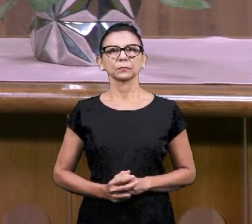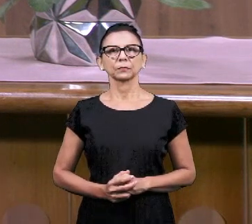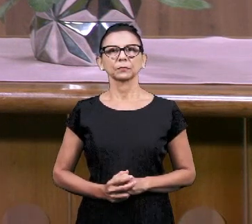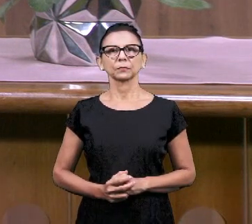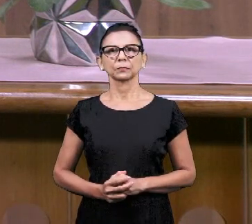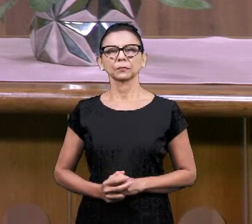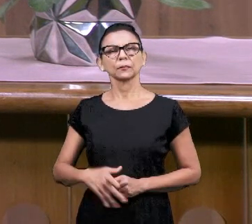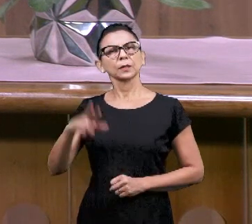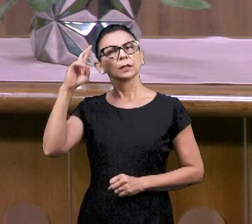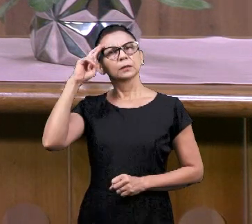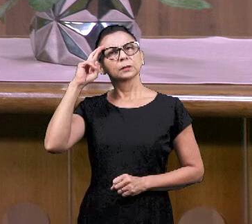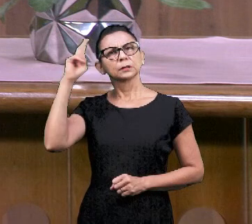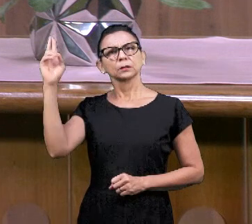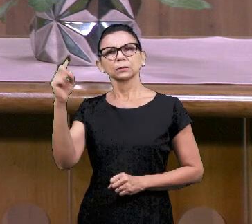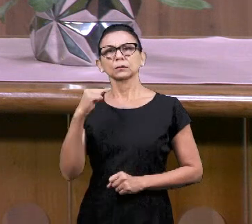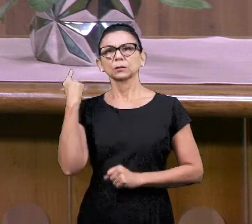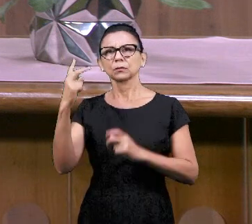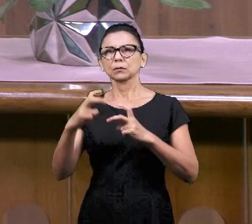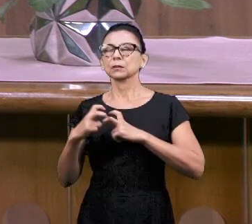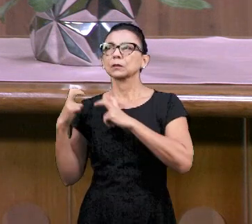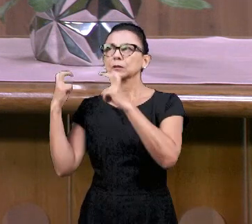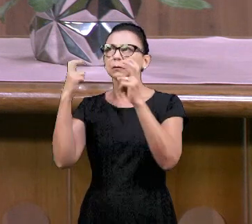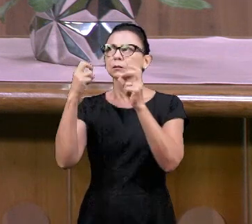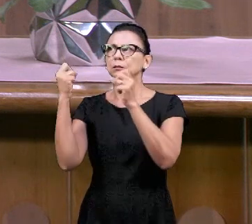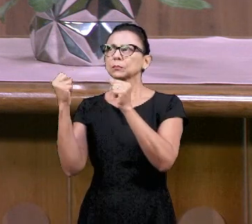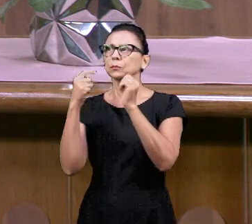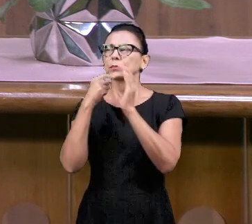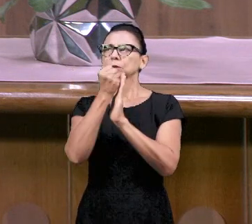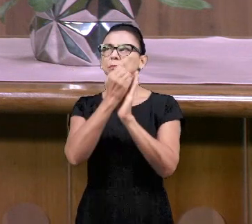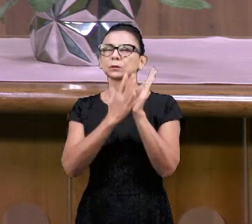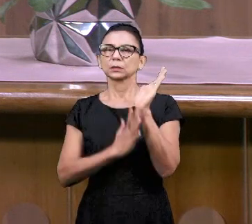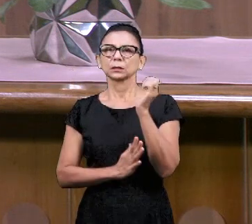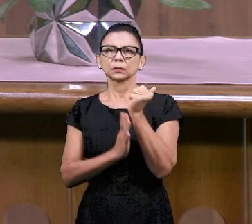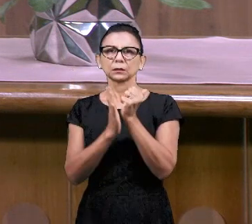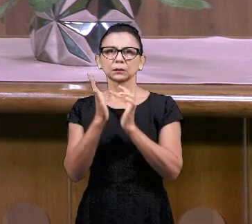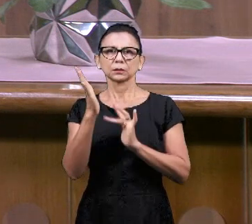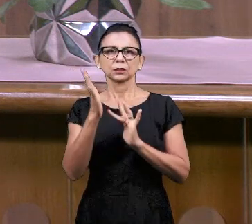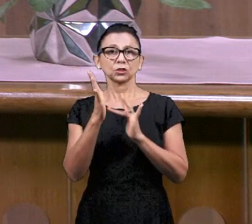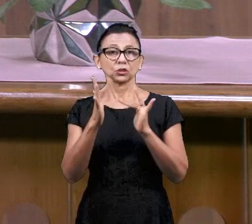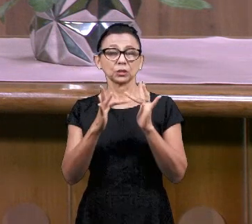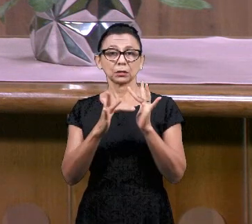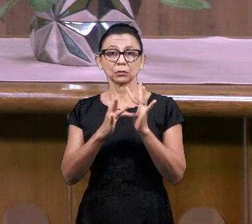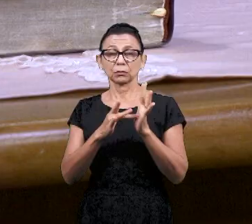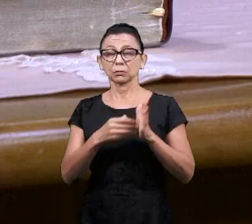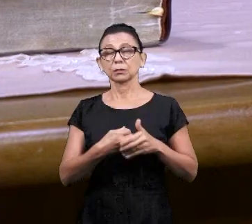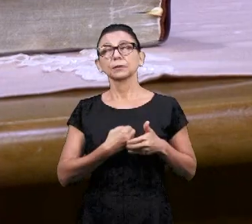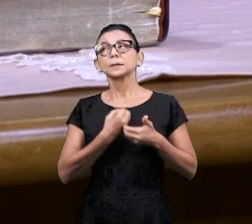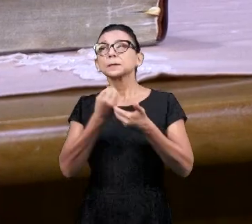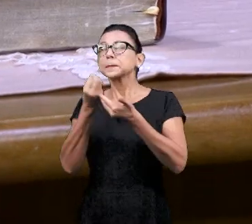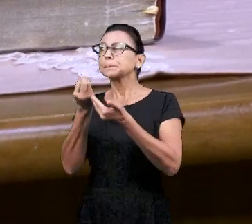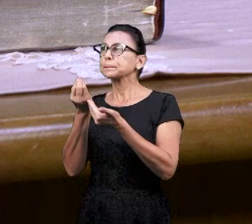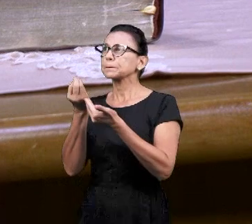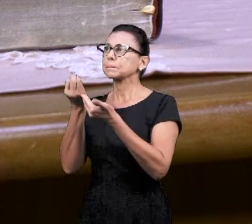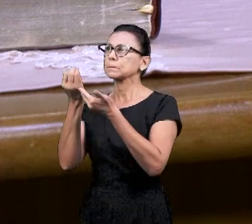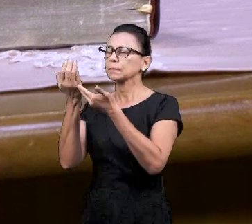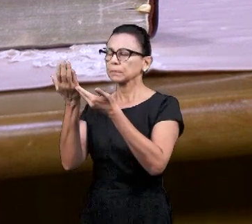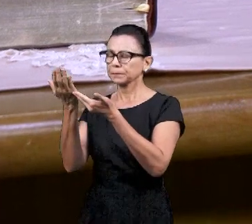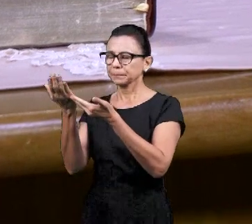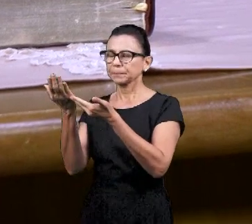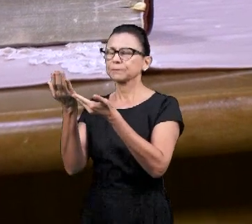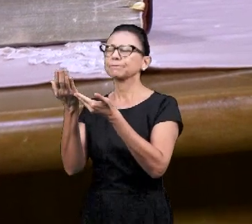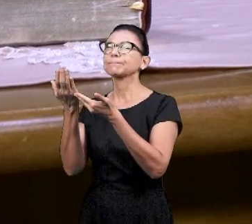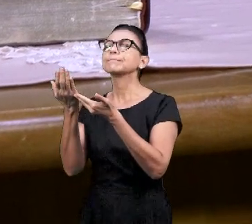Seigneur, nous prions par le pouvoir qui est dans le sang du Seigneur Jésus. Nous mettons nos vies devant toi en reconnaissant